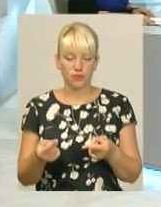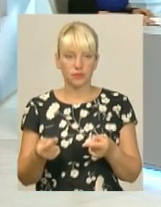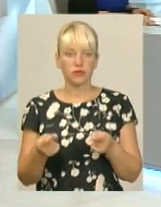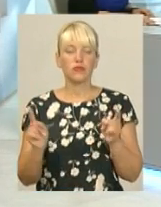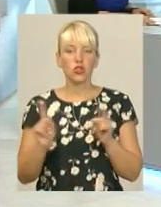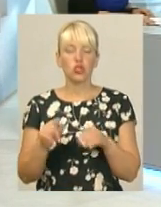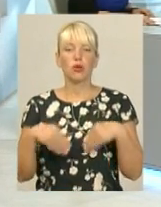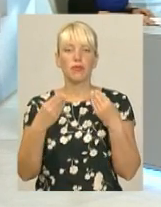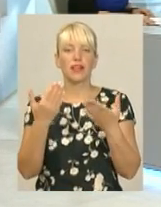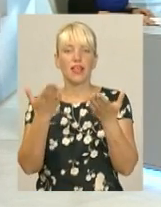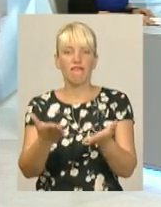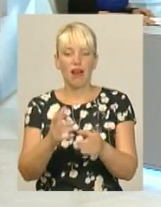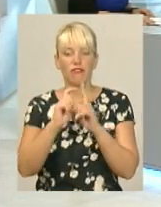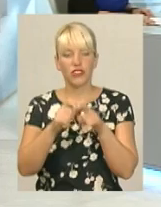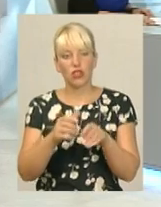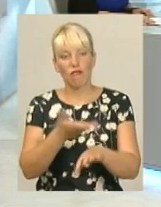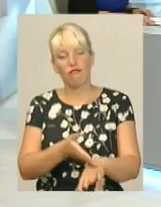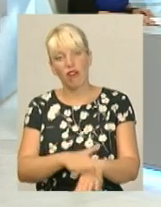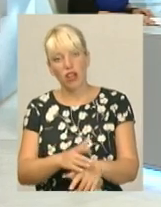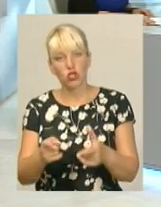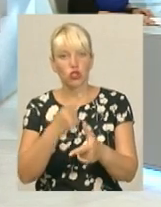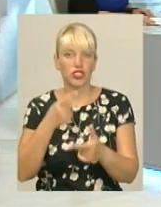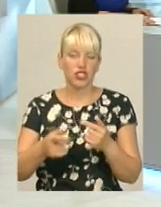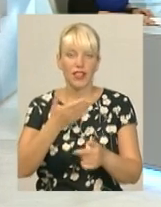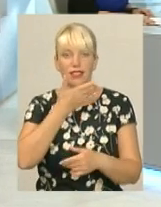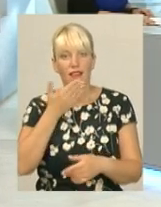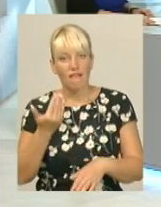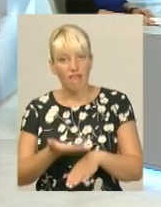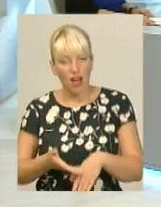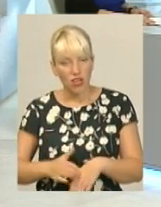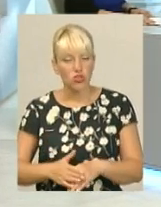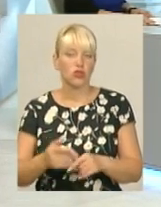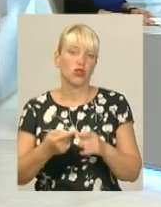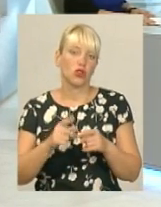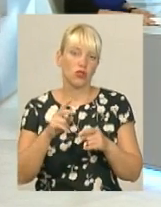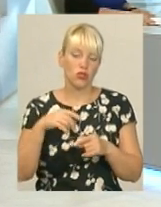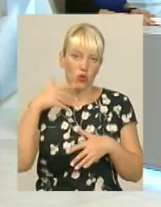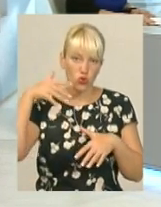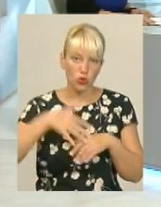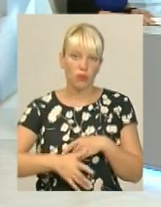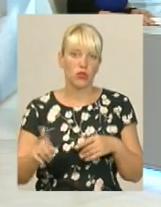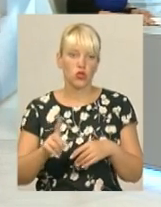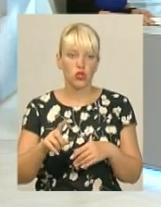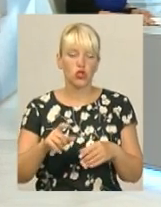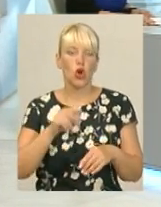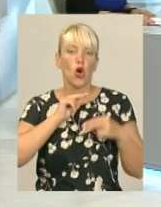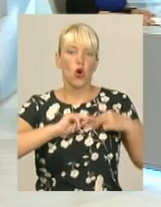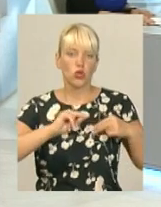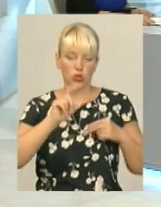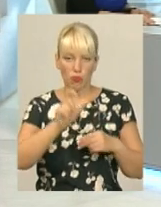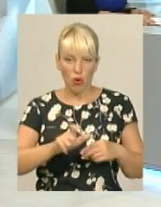щоб дати вам відповідь, чи важко, чи не важко, зрозуміло, що особовий склад сьогодні